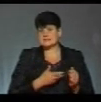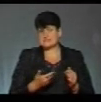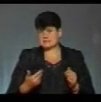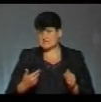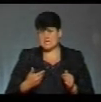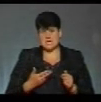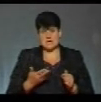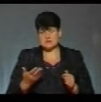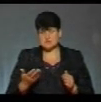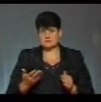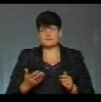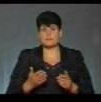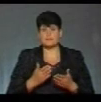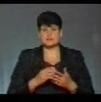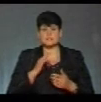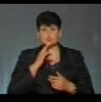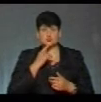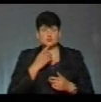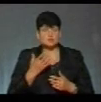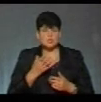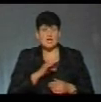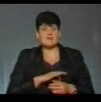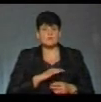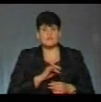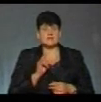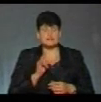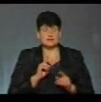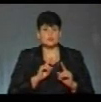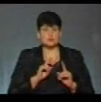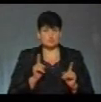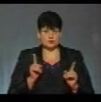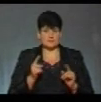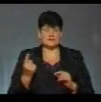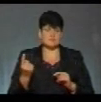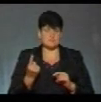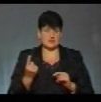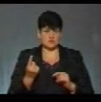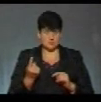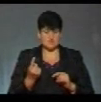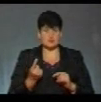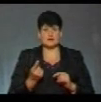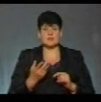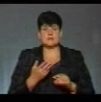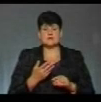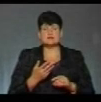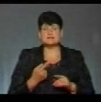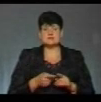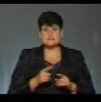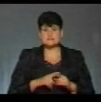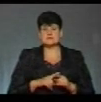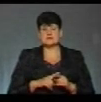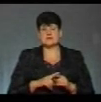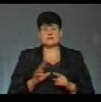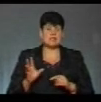з нас стикається з труднощами. А виховання дитини, особливо це вперше, так, і проходження цього етапу є, ну,